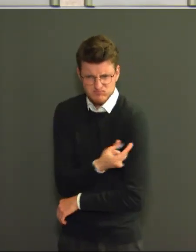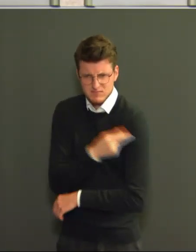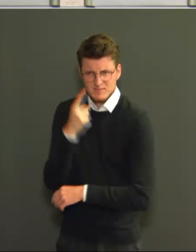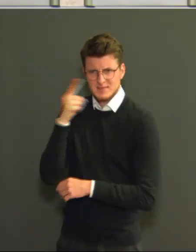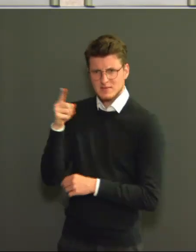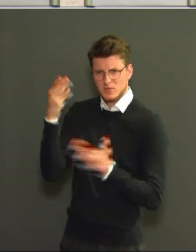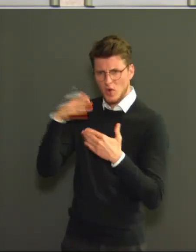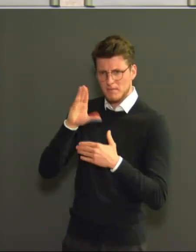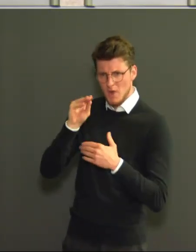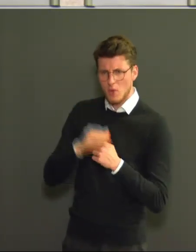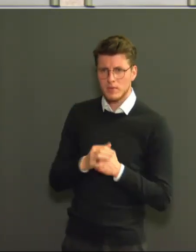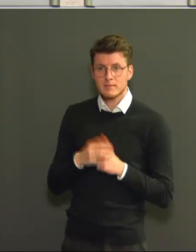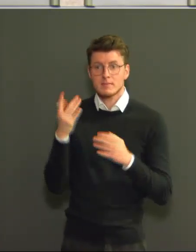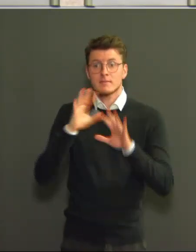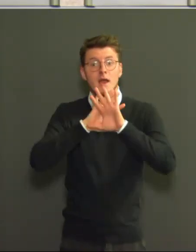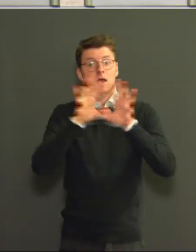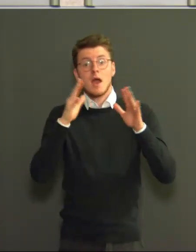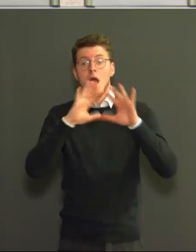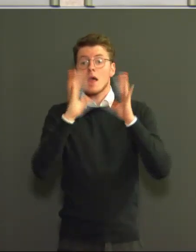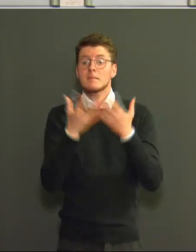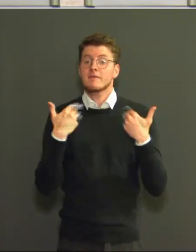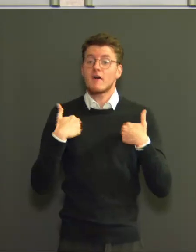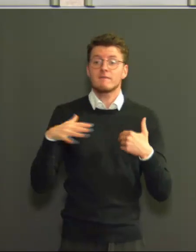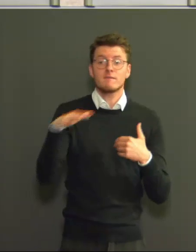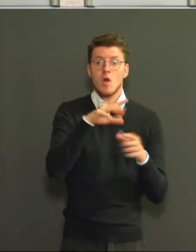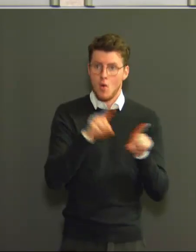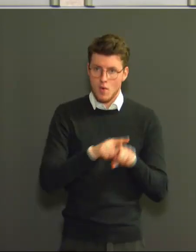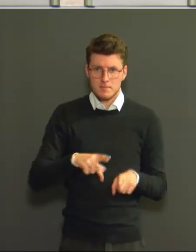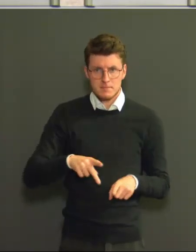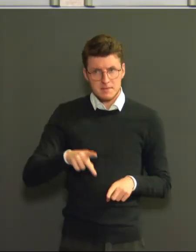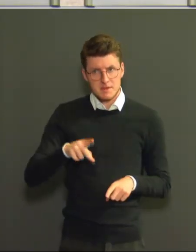minder lichtblauwe zones met een lage vaccinatiegraad.